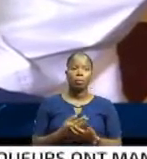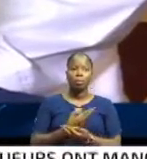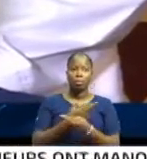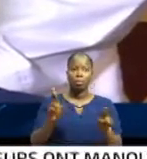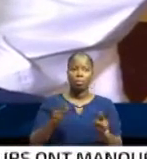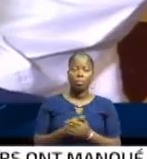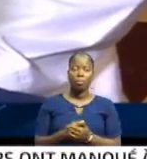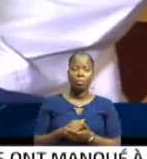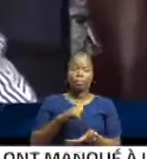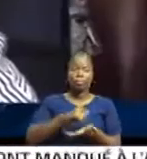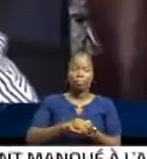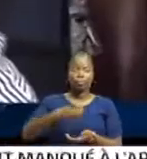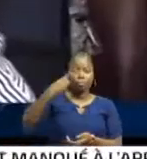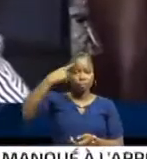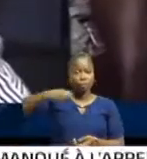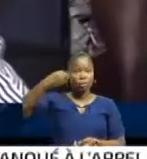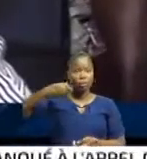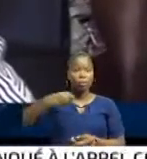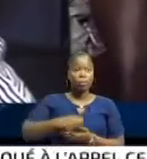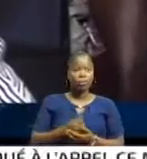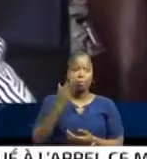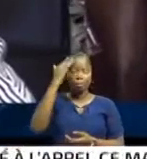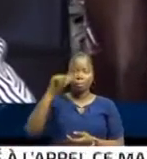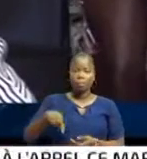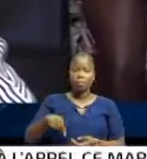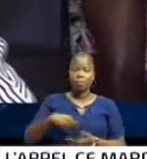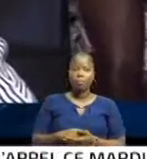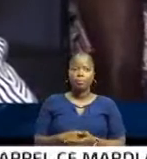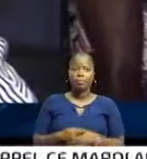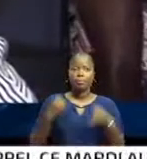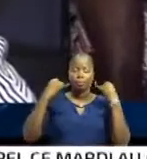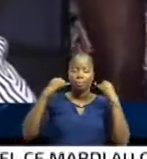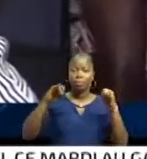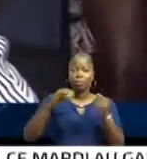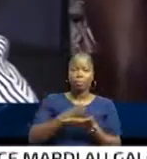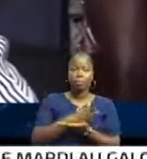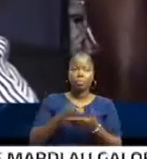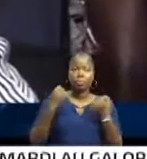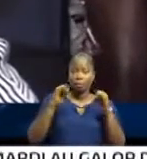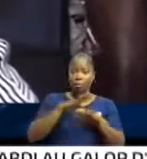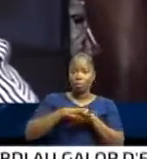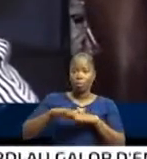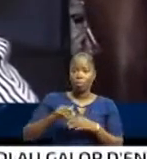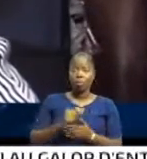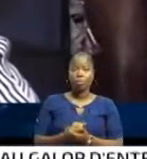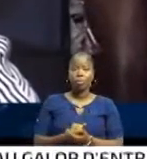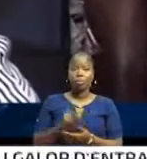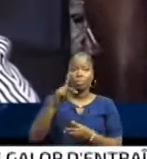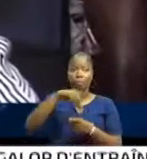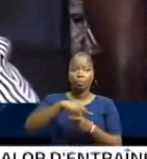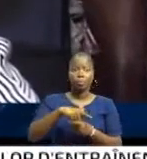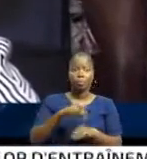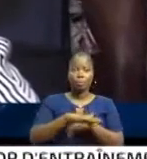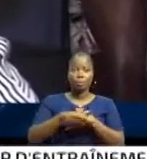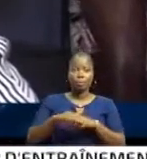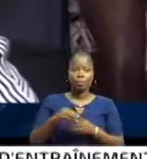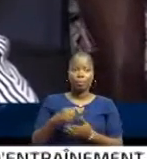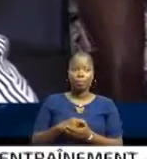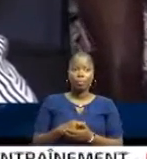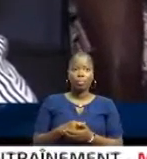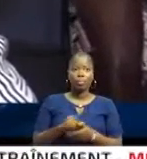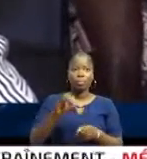révocation est alliée tard la révélation de certaines personnes marchant sur le fronton viable sur les contribuables